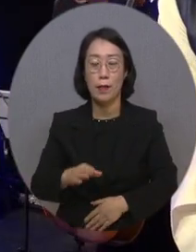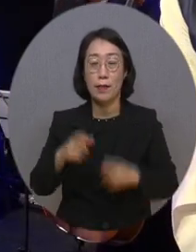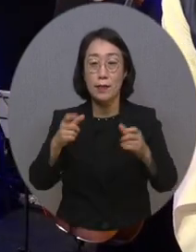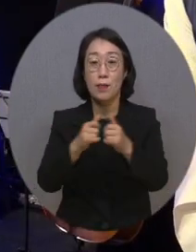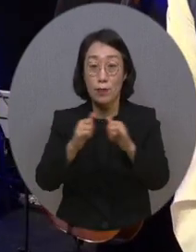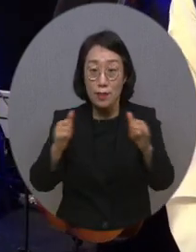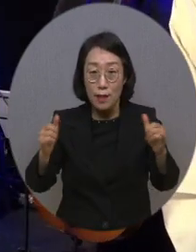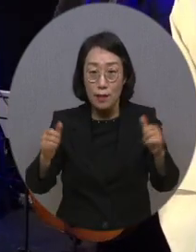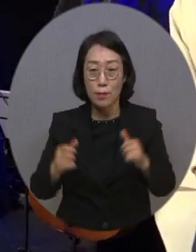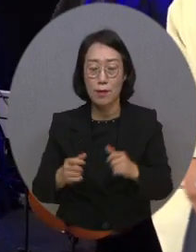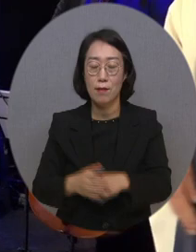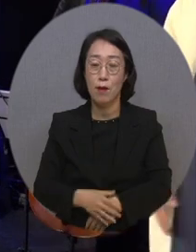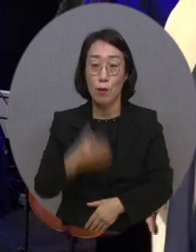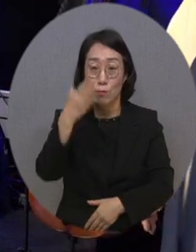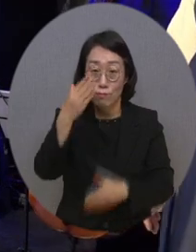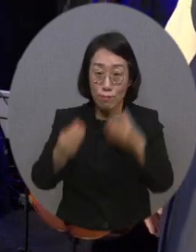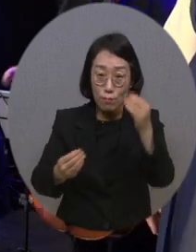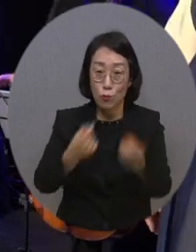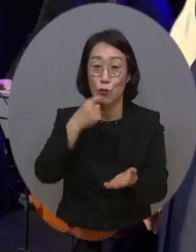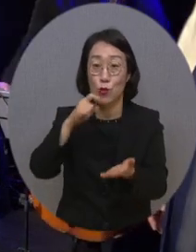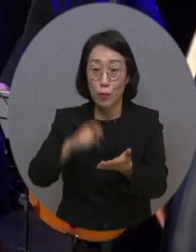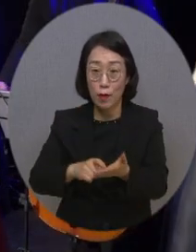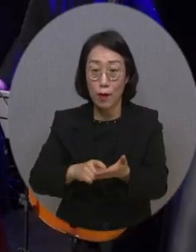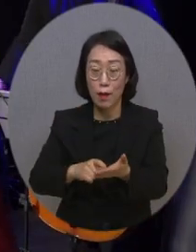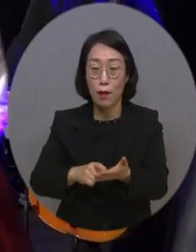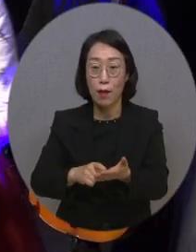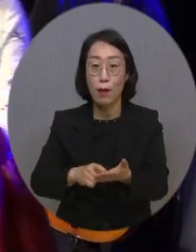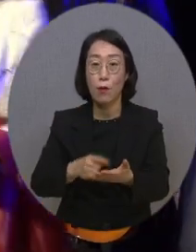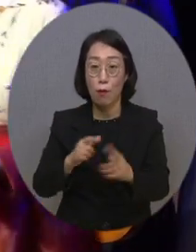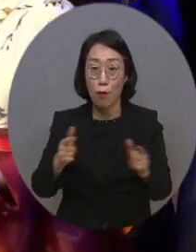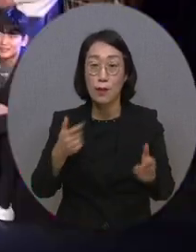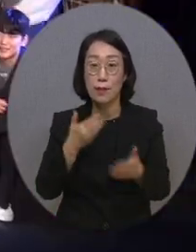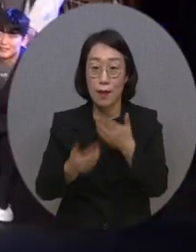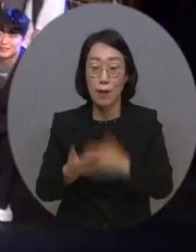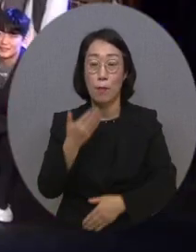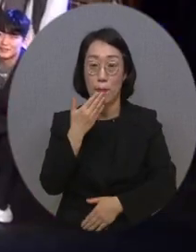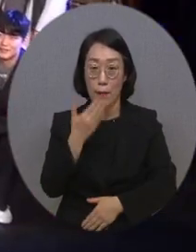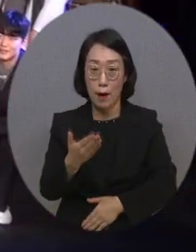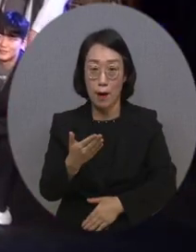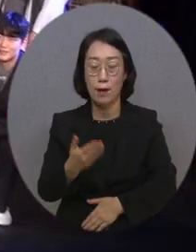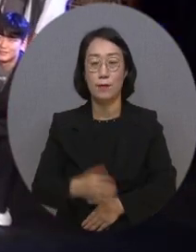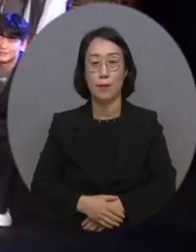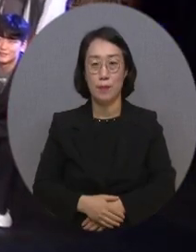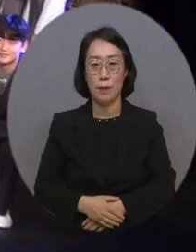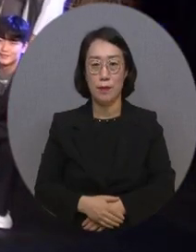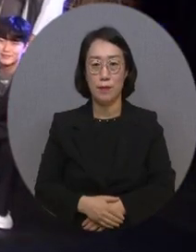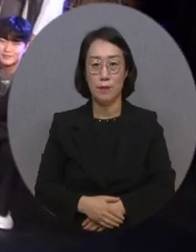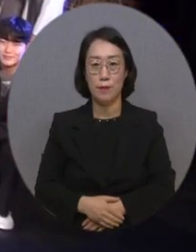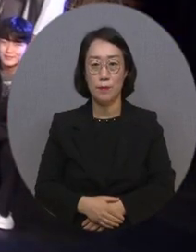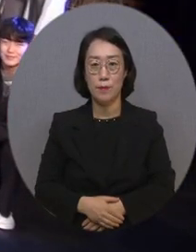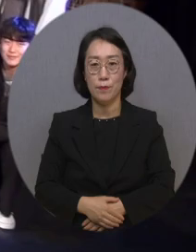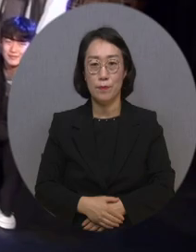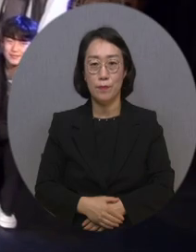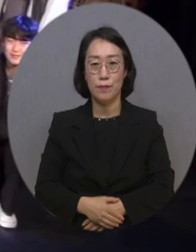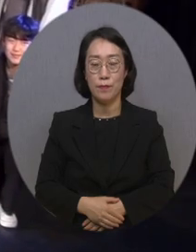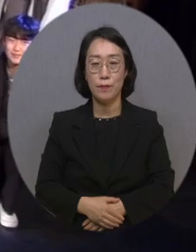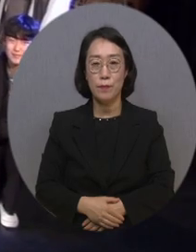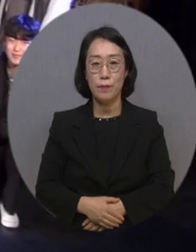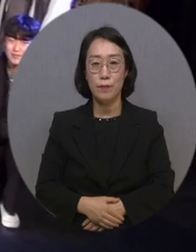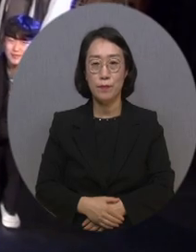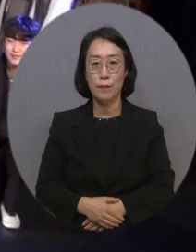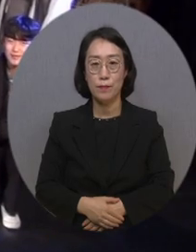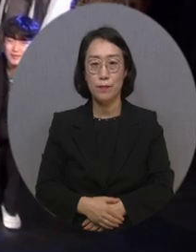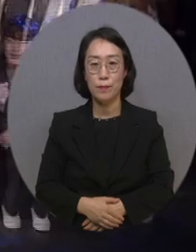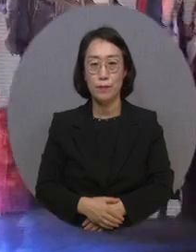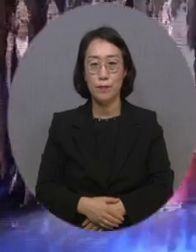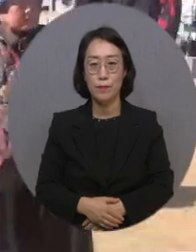시민들은 생활 속에서 쉽게 공연 문화를 접할 수 있을 것으로 기대됩니다. 복지TV 경기방송